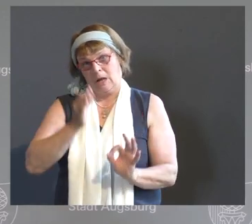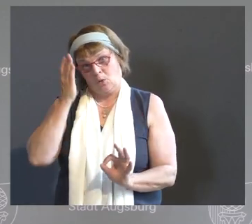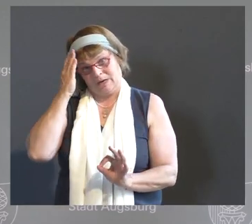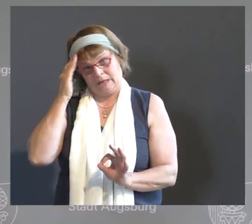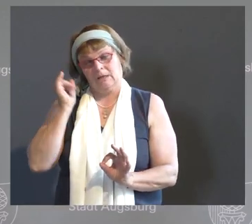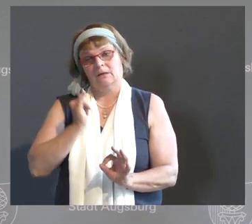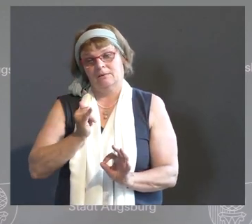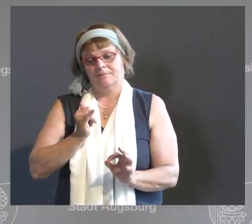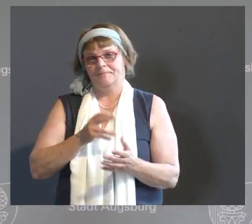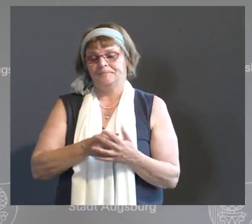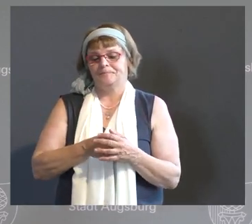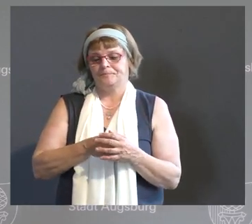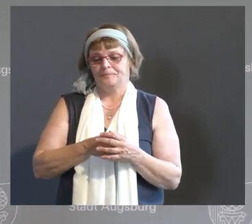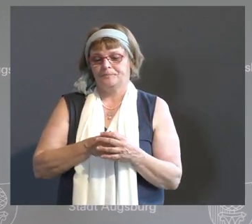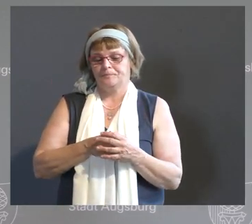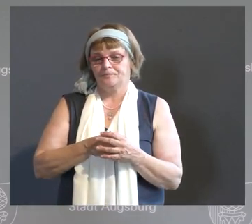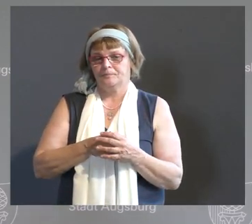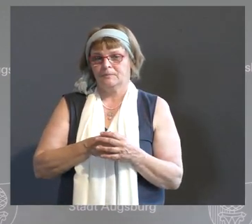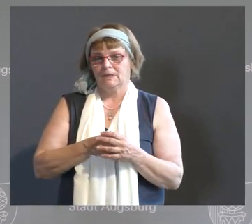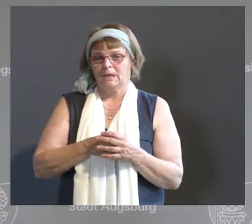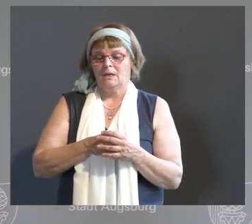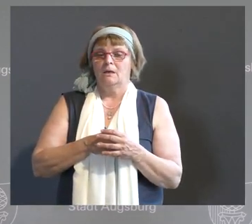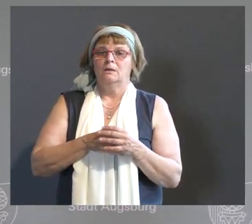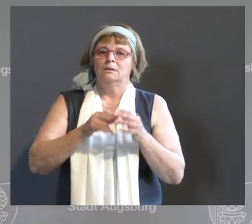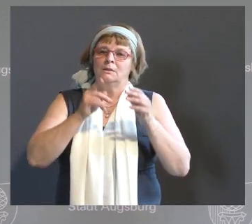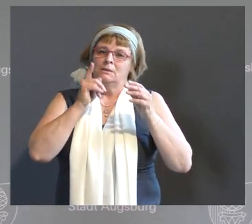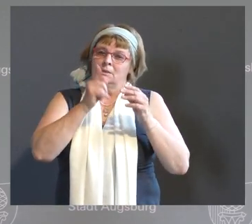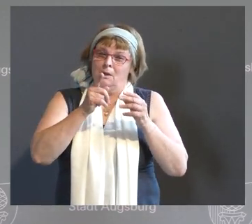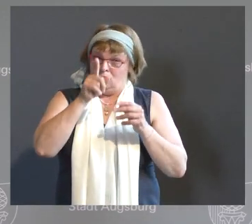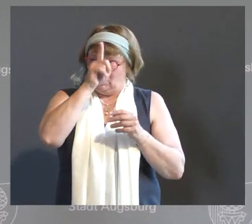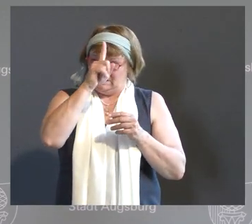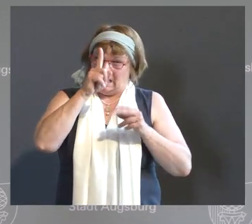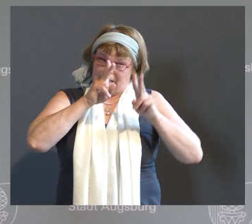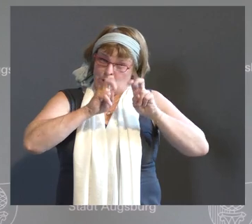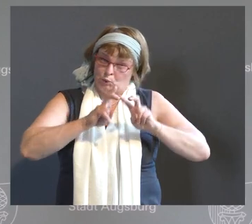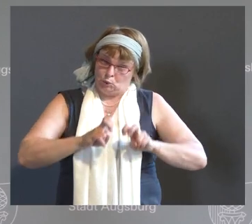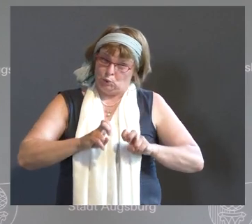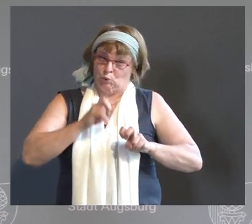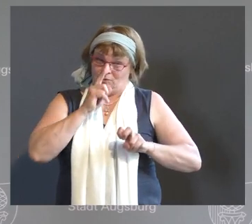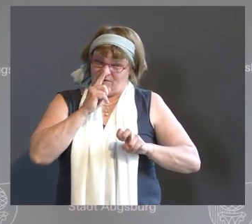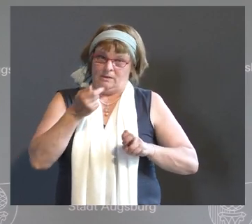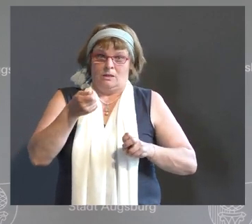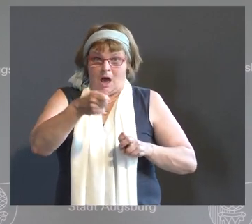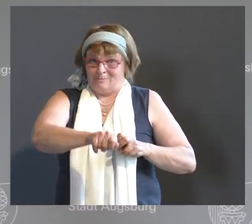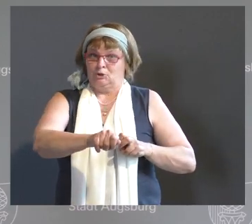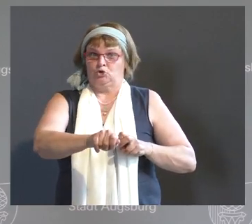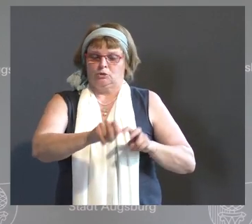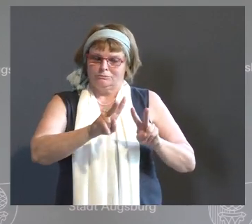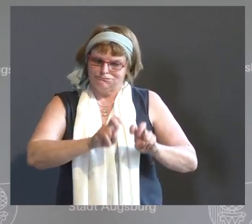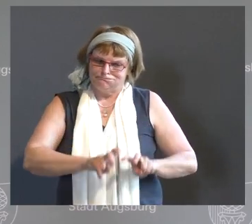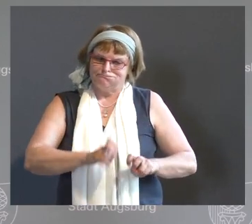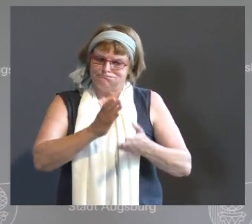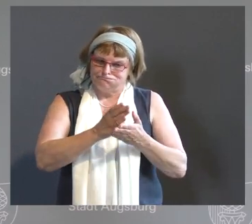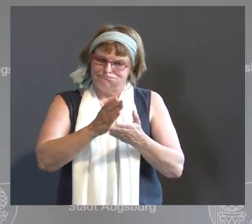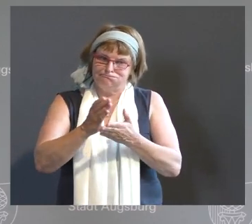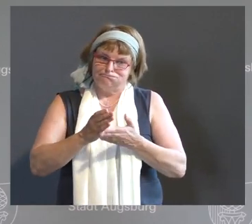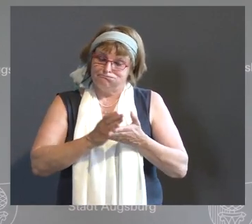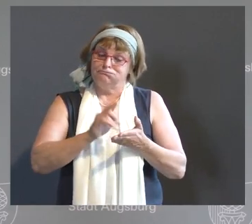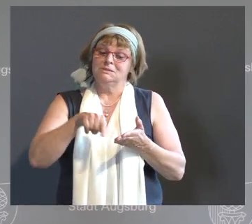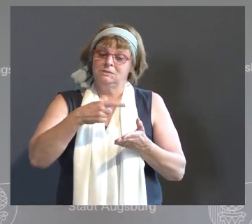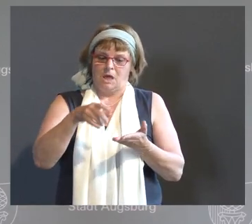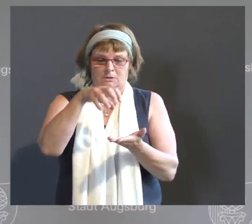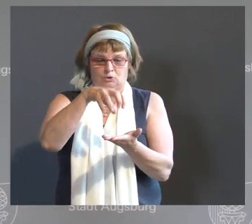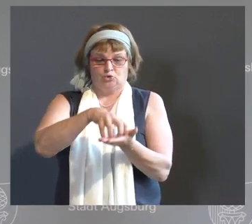Wenn die intensiven Ermittlungen der Polizei abgeschlossen sind, und der Herr Schwald hat ja schon gesagt, dass man hier auf einem sehr guten Weg ist und auch Personen identifizieren kann, wird die Stadt